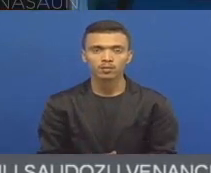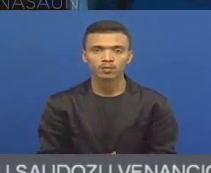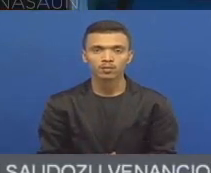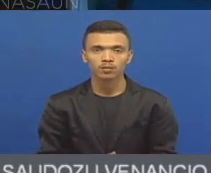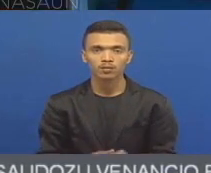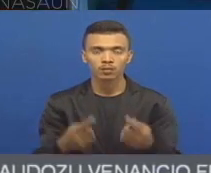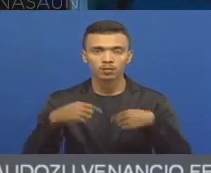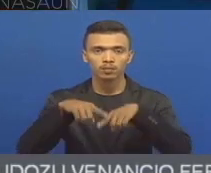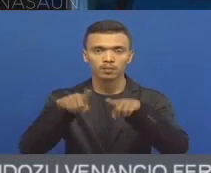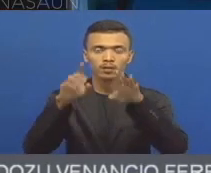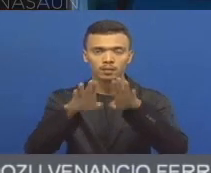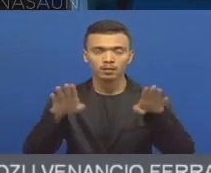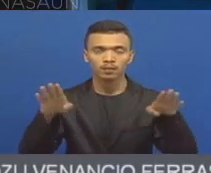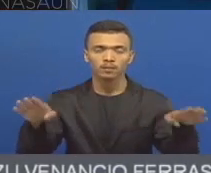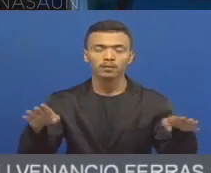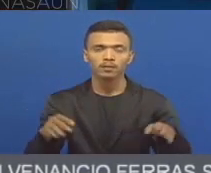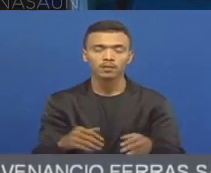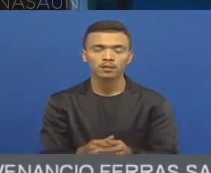bali halabarik hodi